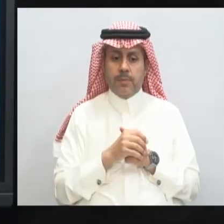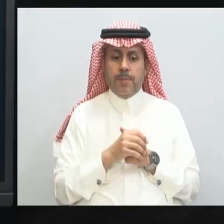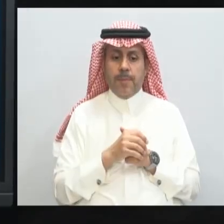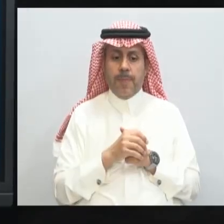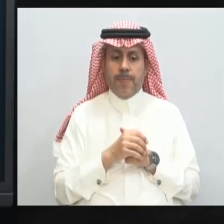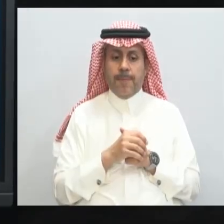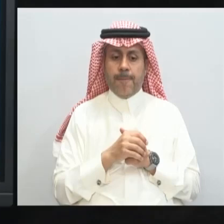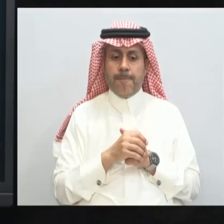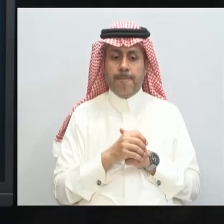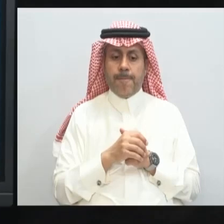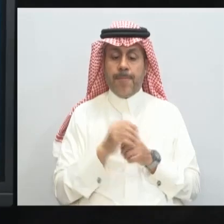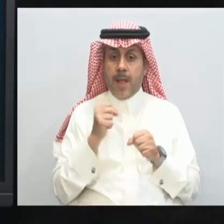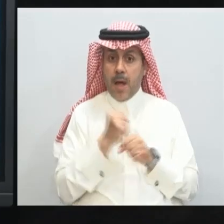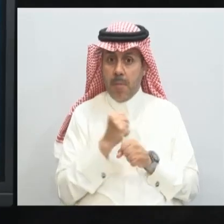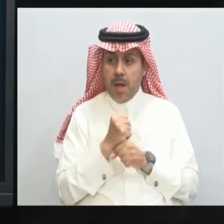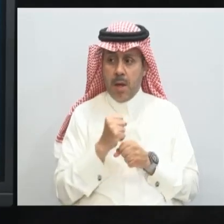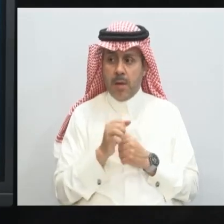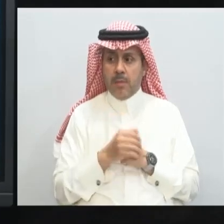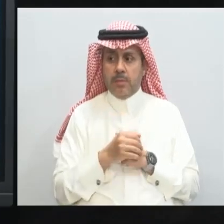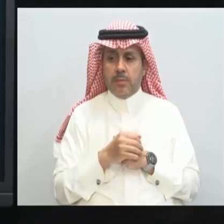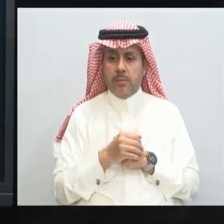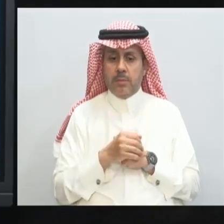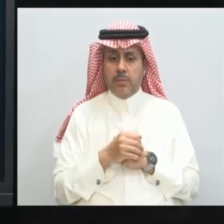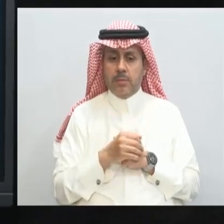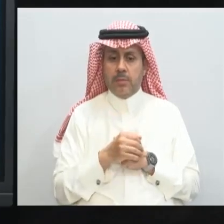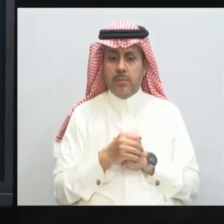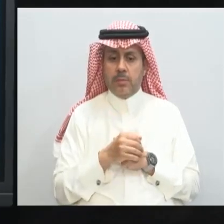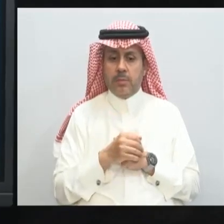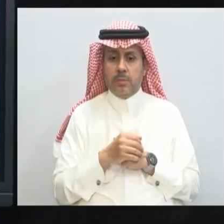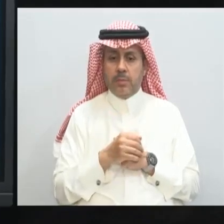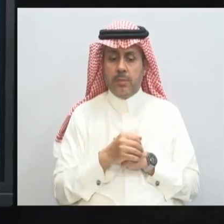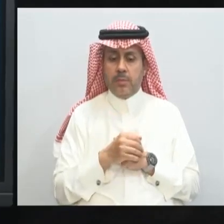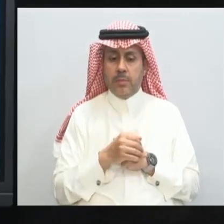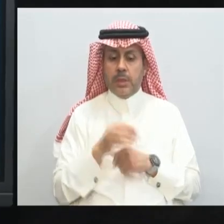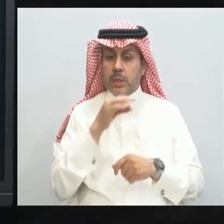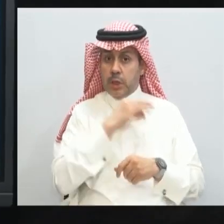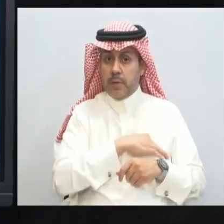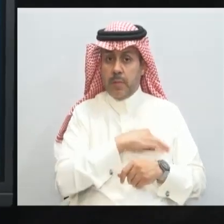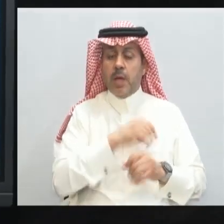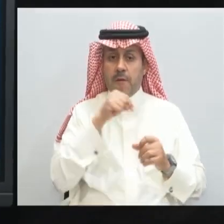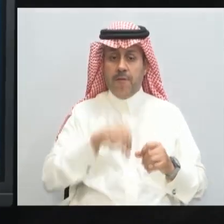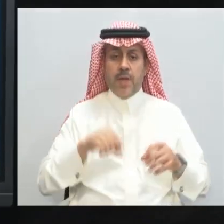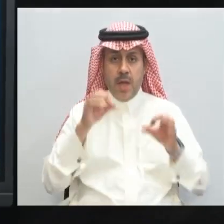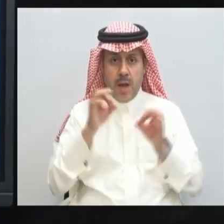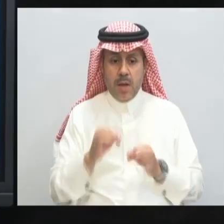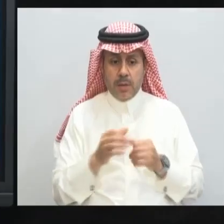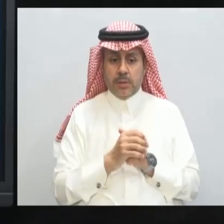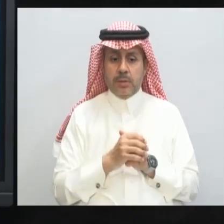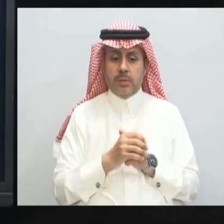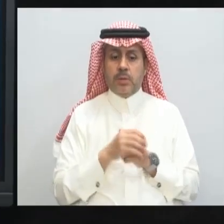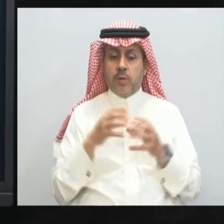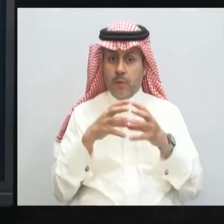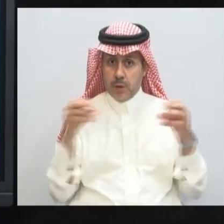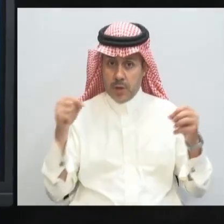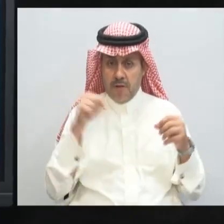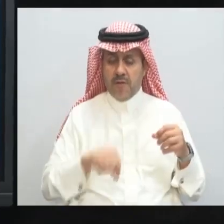حياتك اعمال اثار تطبيقات نستفيد من هذه الايات ونترجم في